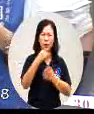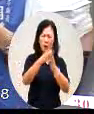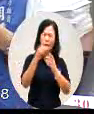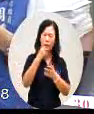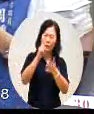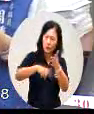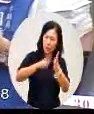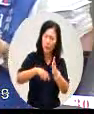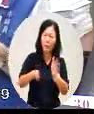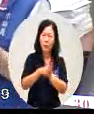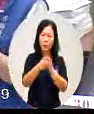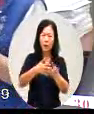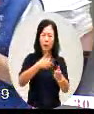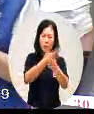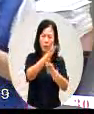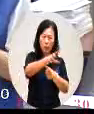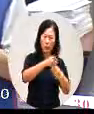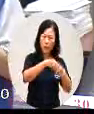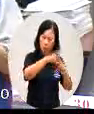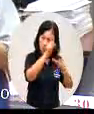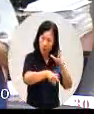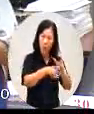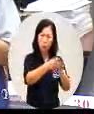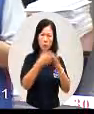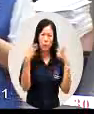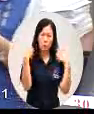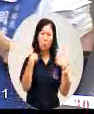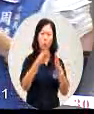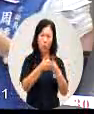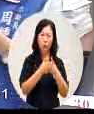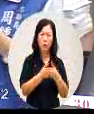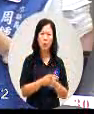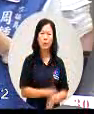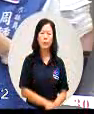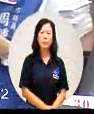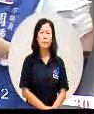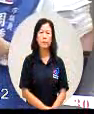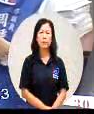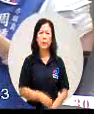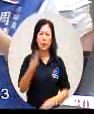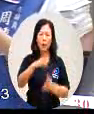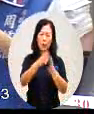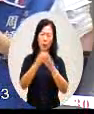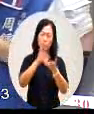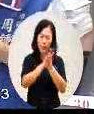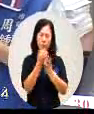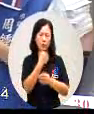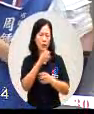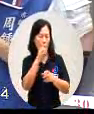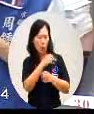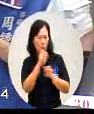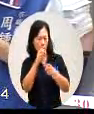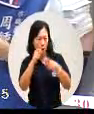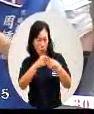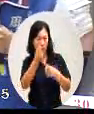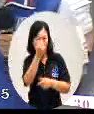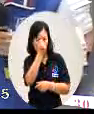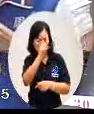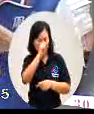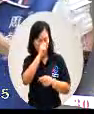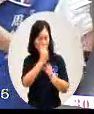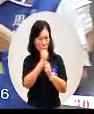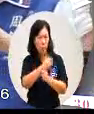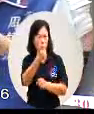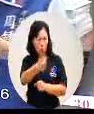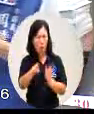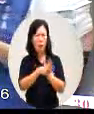些建台水泥要开发的公司啊，那这一寡公益不能只有他私利，哦，可能要对